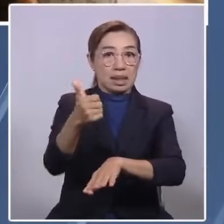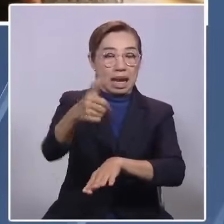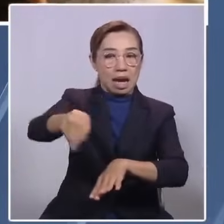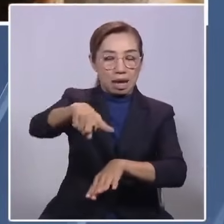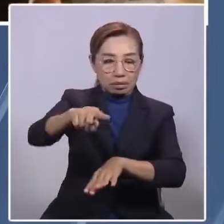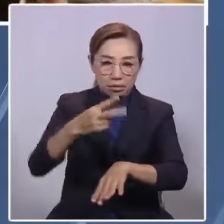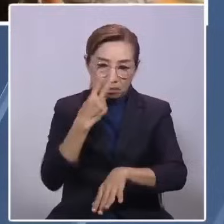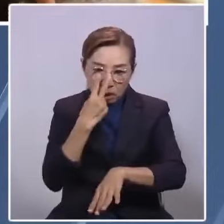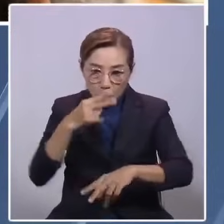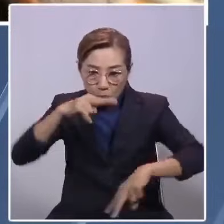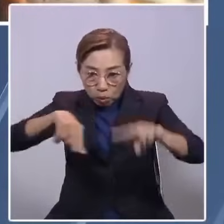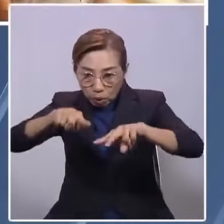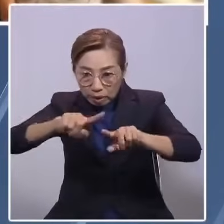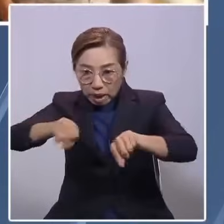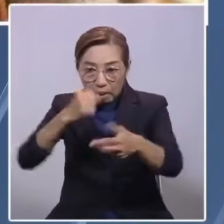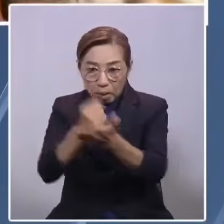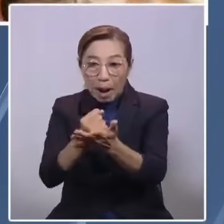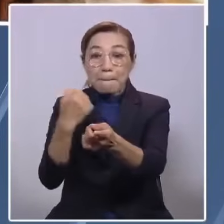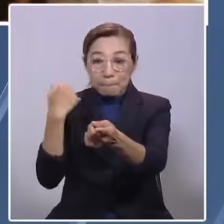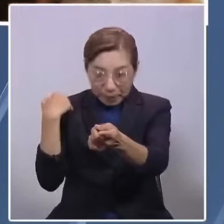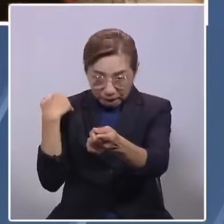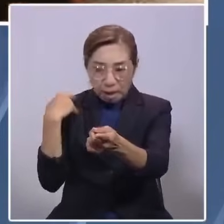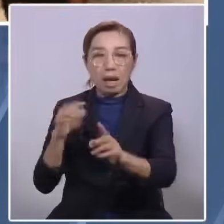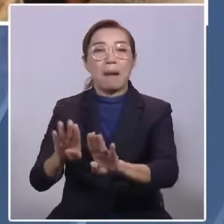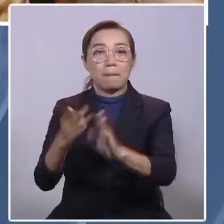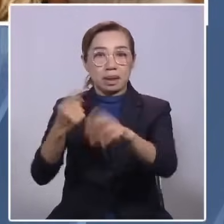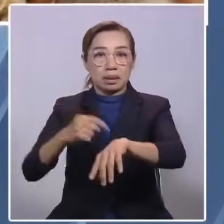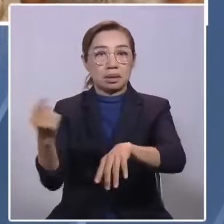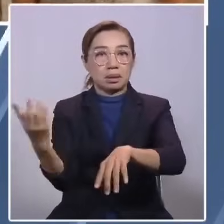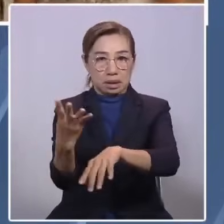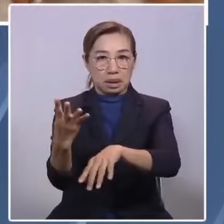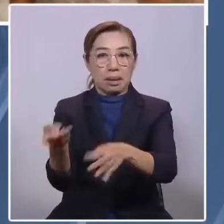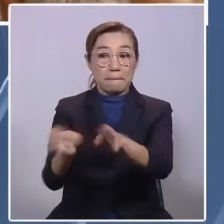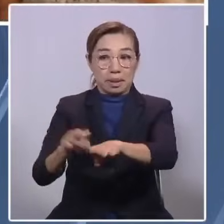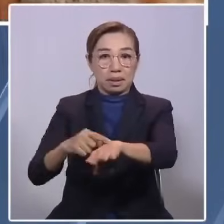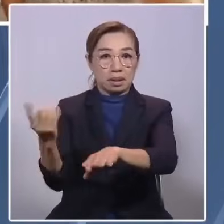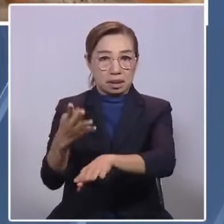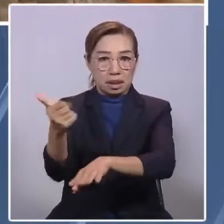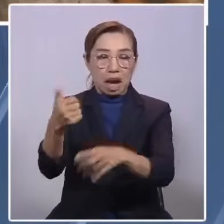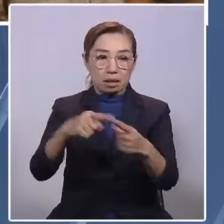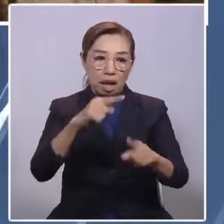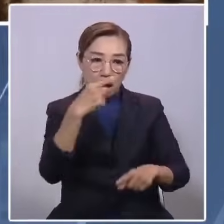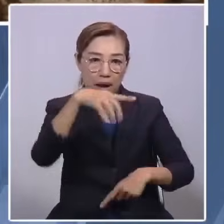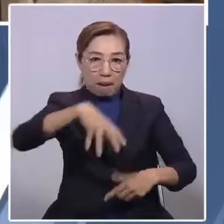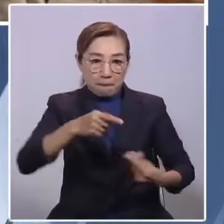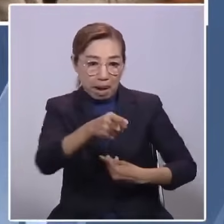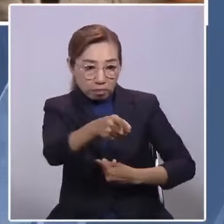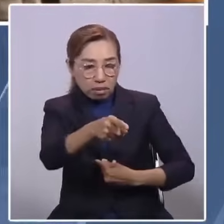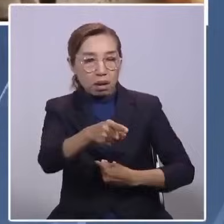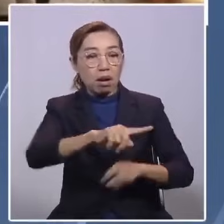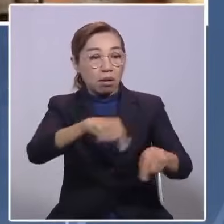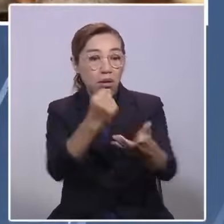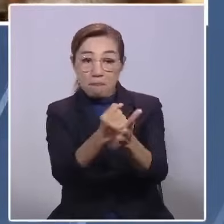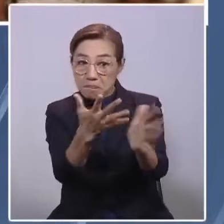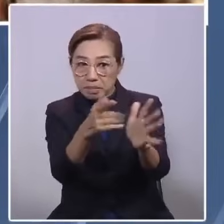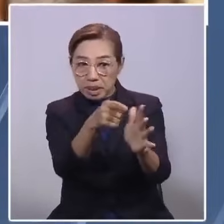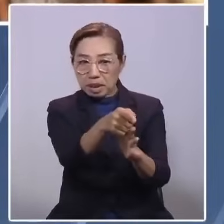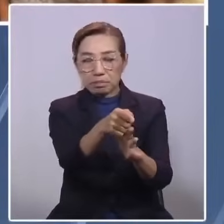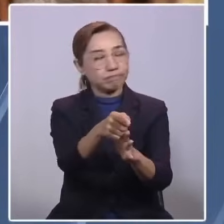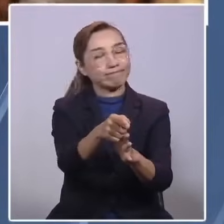ใบอนุญาตถูกต้องอันนี้เปิดได้อยู่แล้วแต่ถ้าไม่มีใบอนุญาตสถานบริการที่ถูกต้องไม่สามารถเปิดได้อื